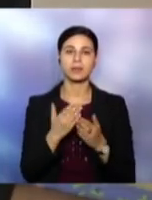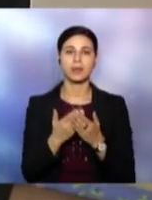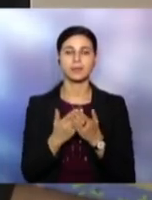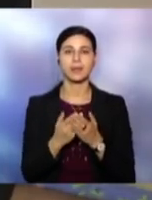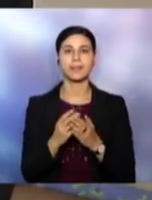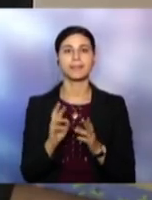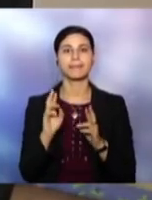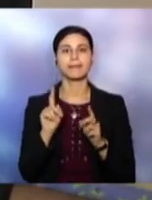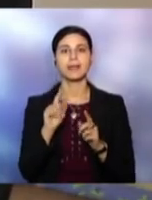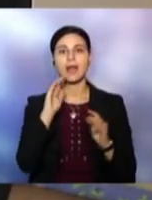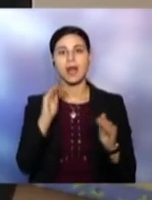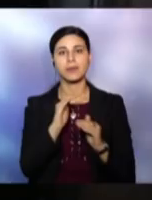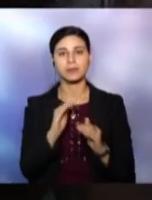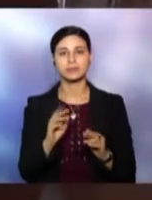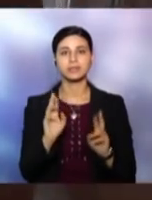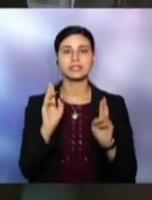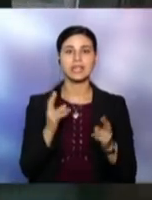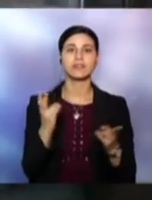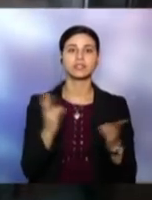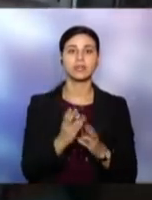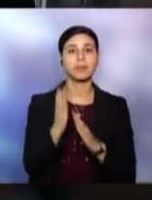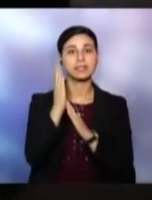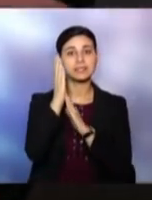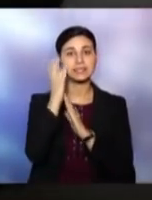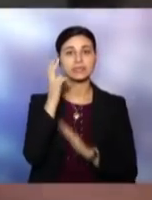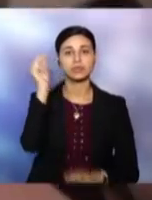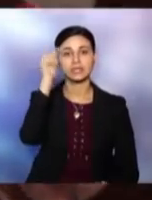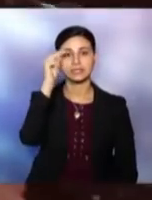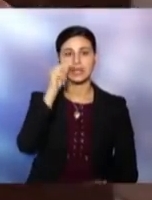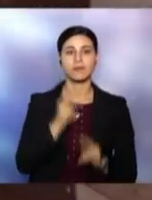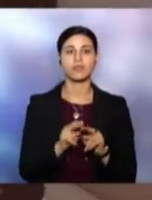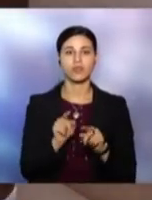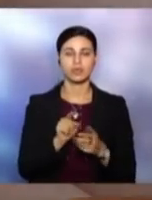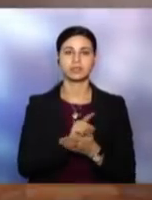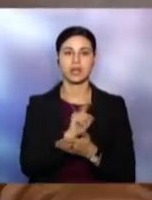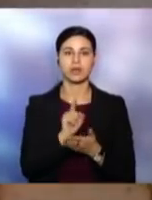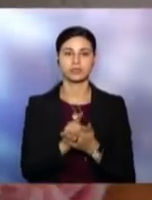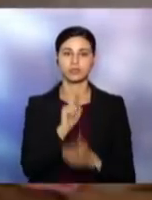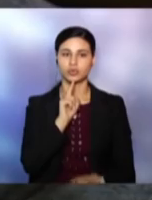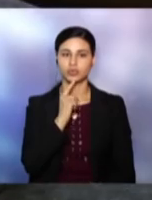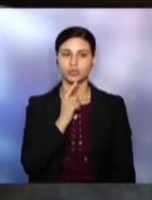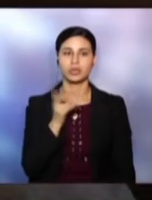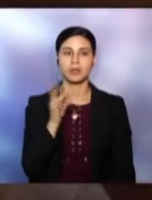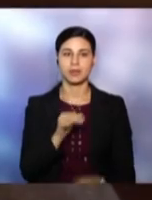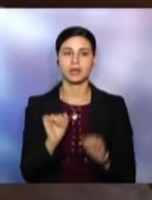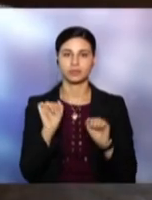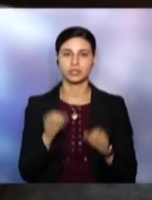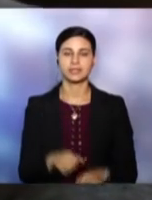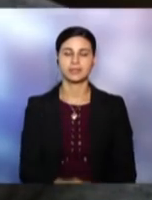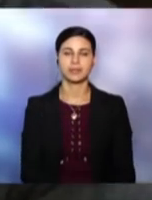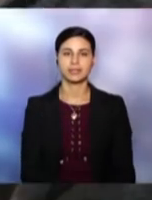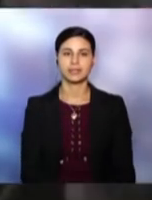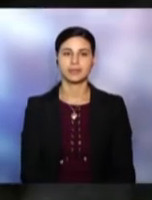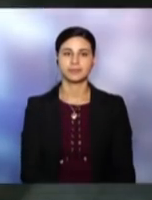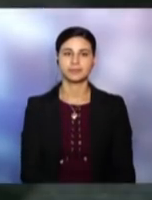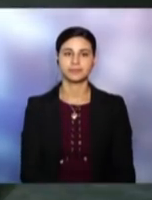აცეკვებაში, მესამე სამღერებაში და მეოთხეს უბრალოდ ძილის სწავლაში. აი ეს არის ძალიან რთული, მაგრამ შესაძლებელი.